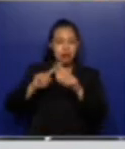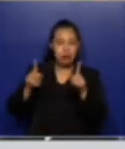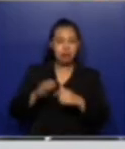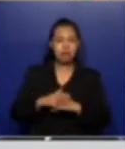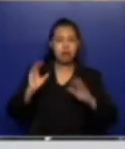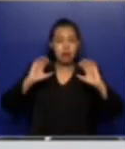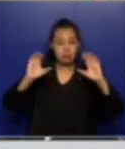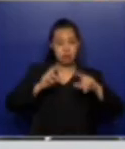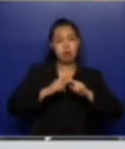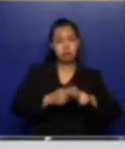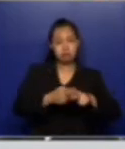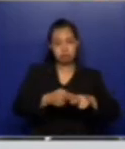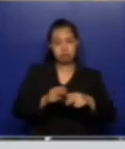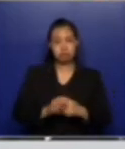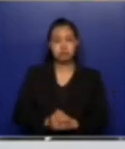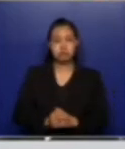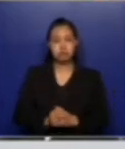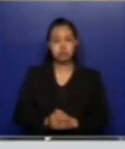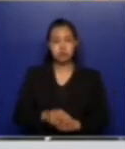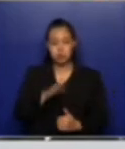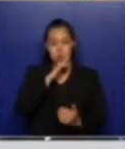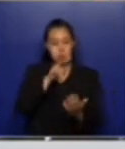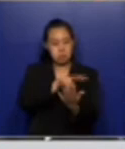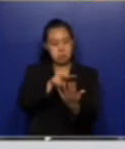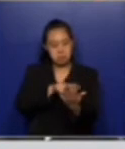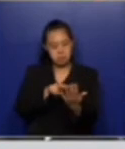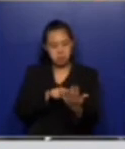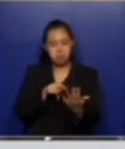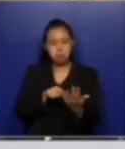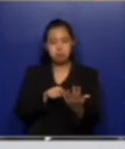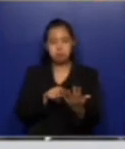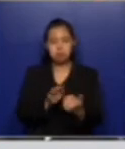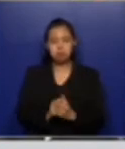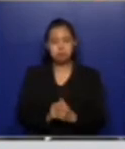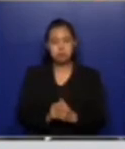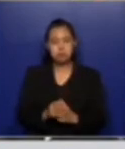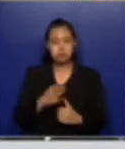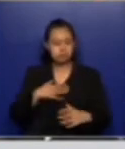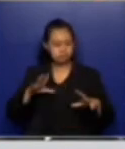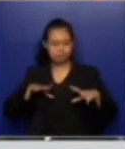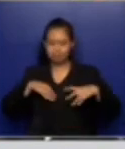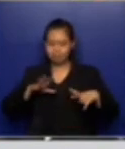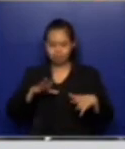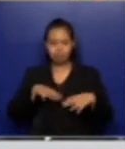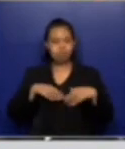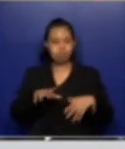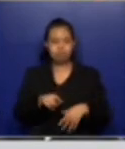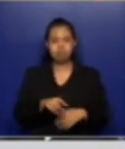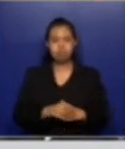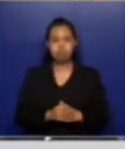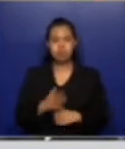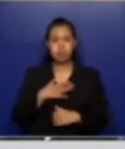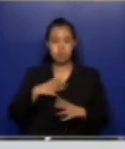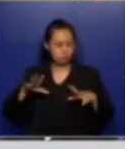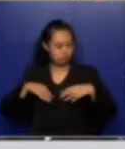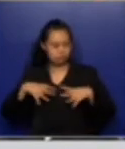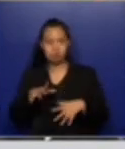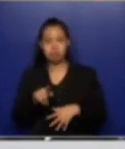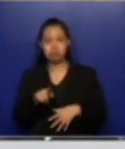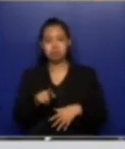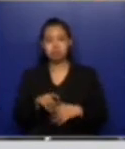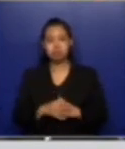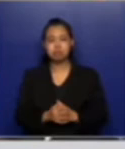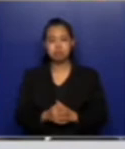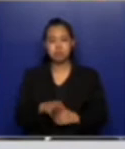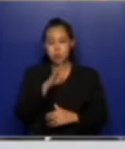ามถ้าได้อ่านแล้วไม่สามารถรับได้หรอครับผมเองก็รับไม่ได้ถ้